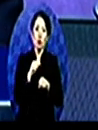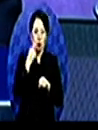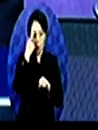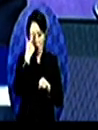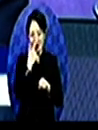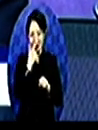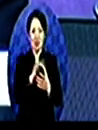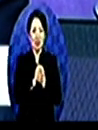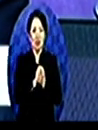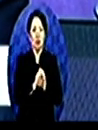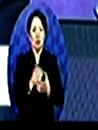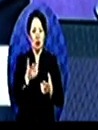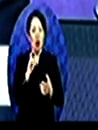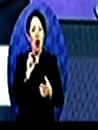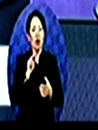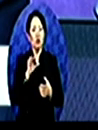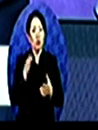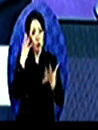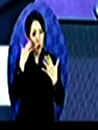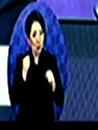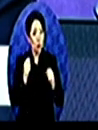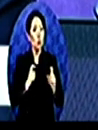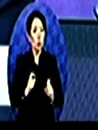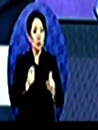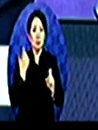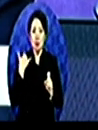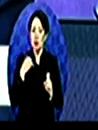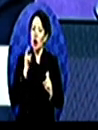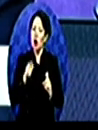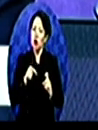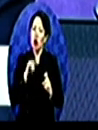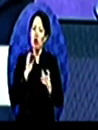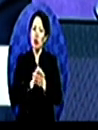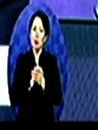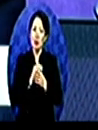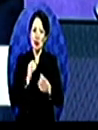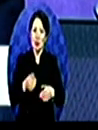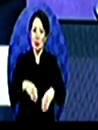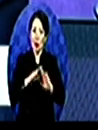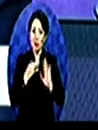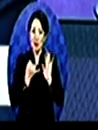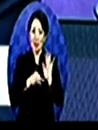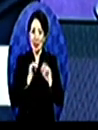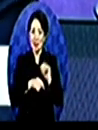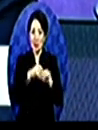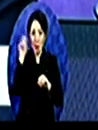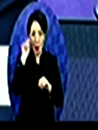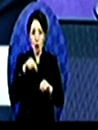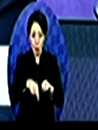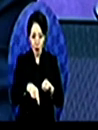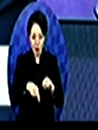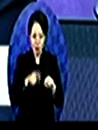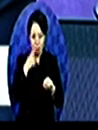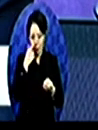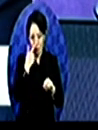жил их онцлогтой жил. Монгол хятад хоёр орны дипломат харилцаа тогтсоны 70 жилийн ой болж байгаа учраас энэ удаагийн Монгол хятадын